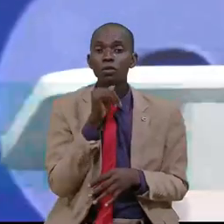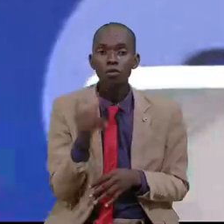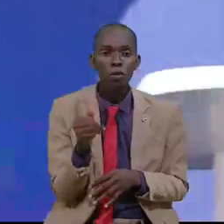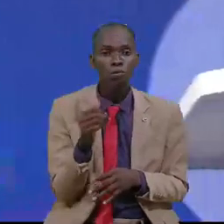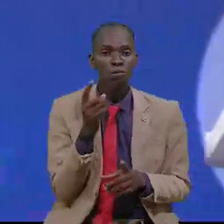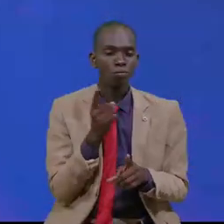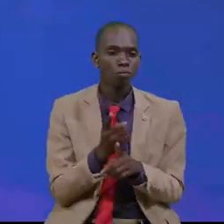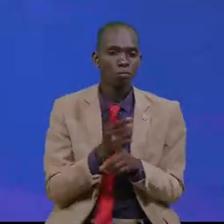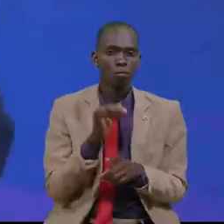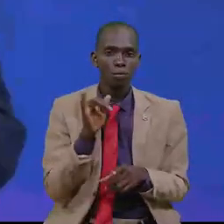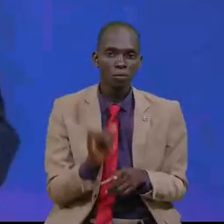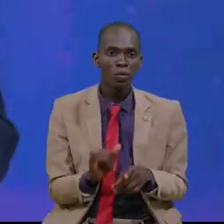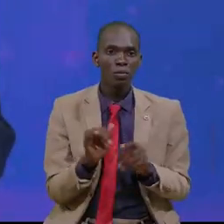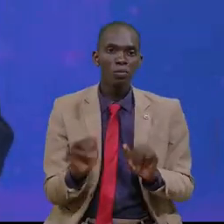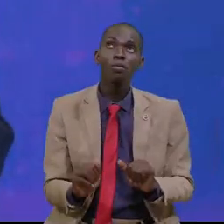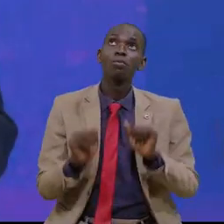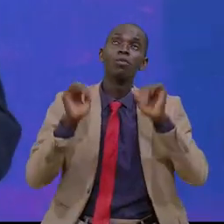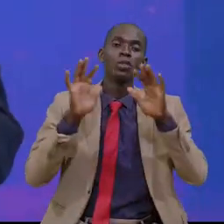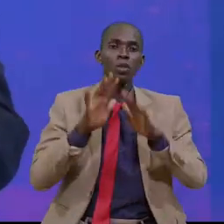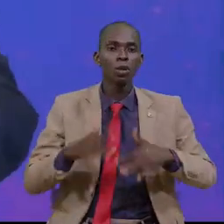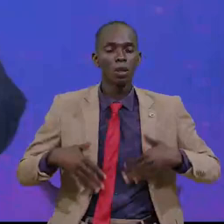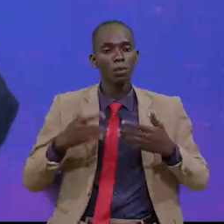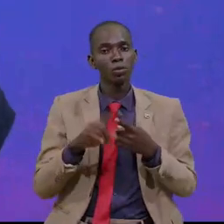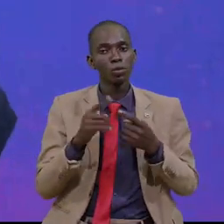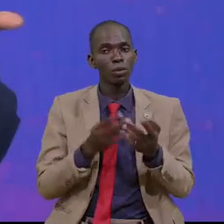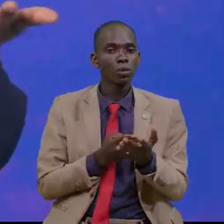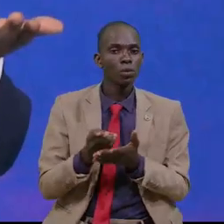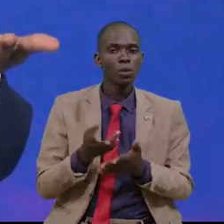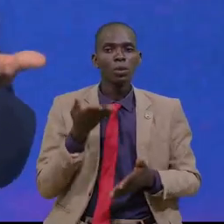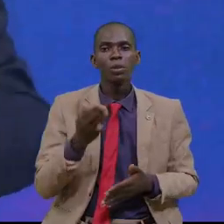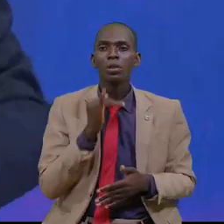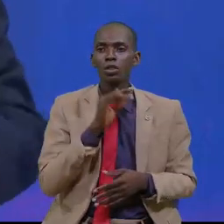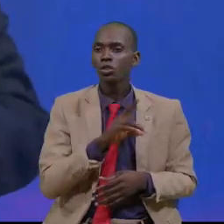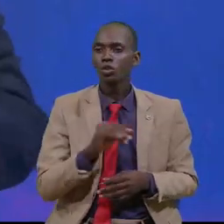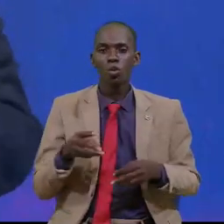si vous ne dispensez pas droitement, vous ne dévouez pas votre